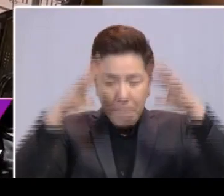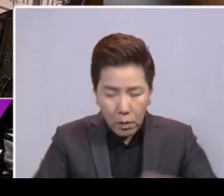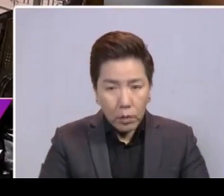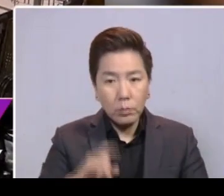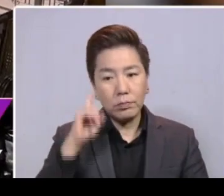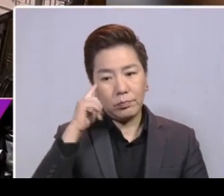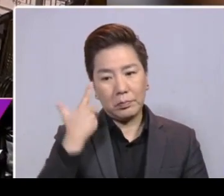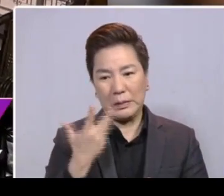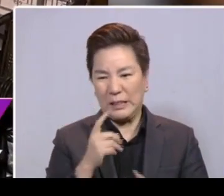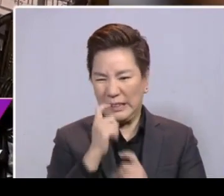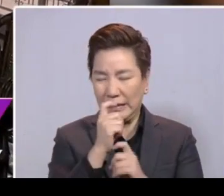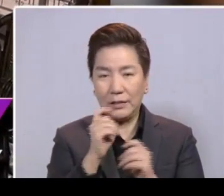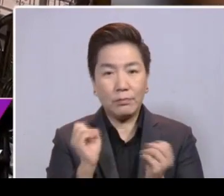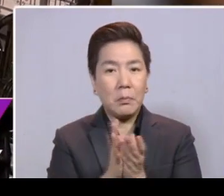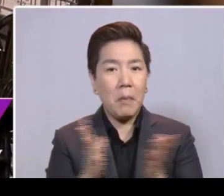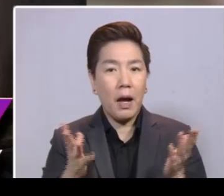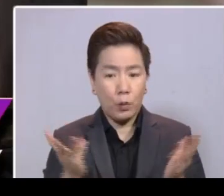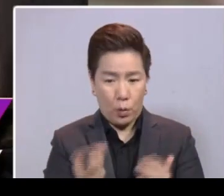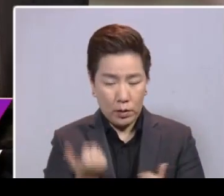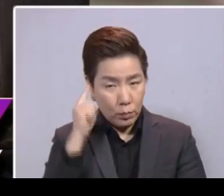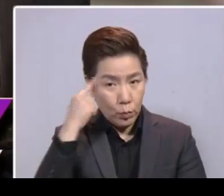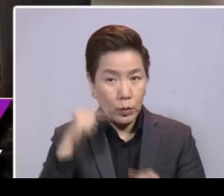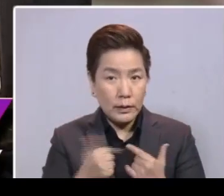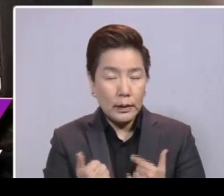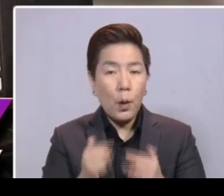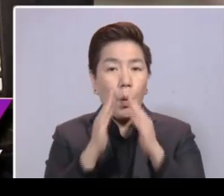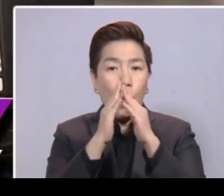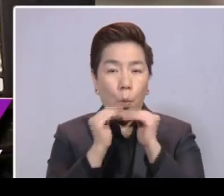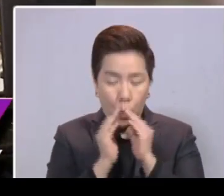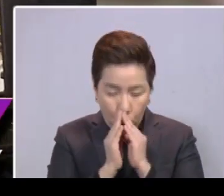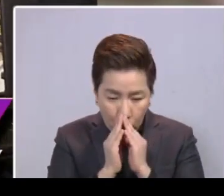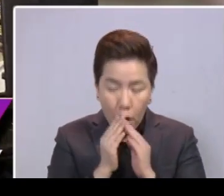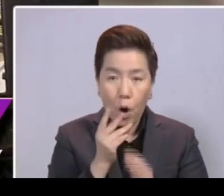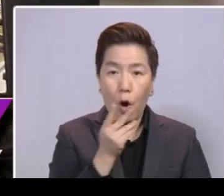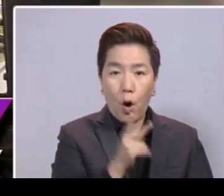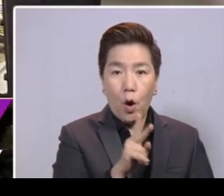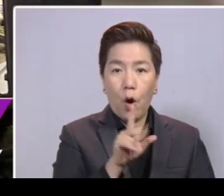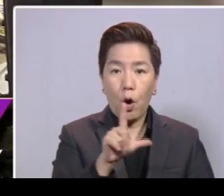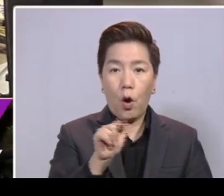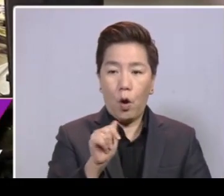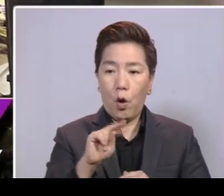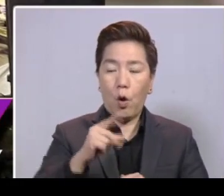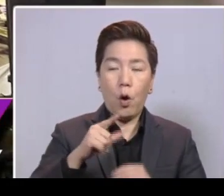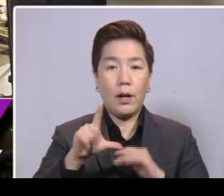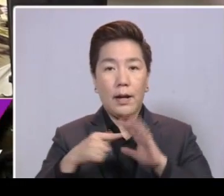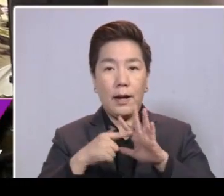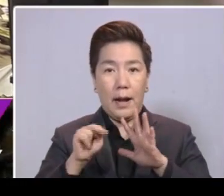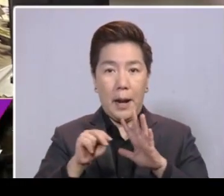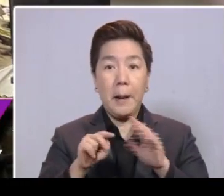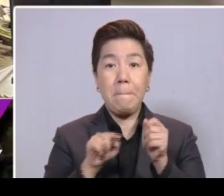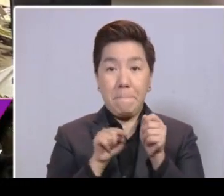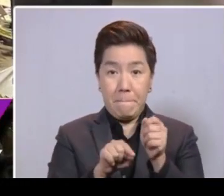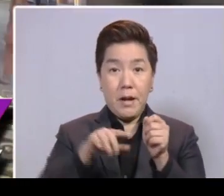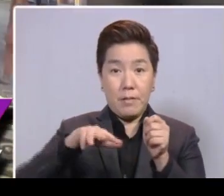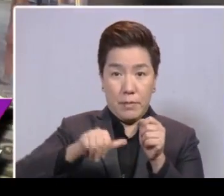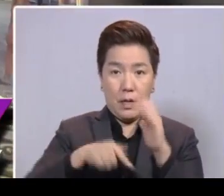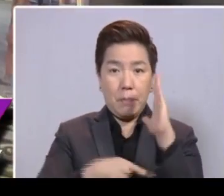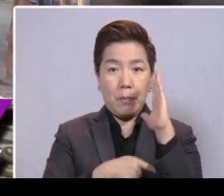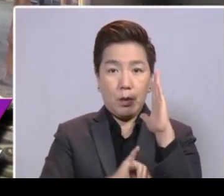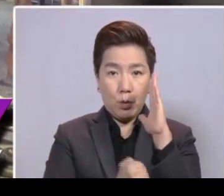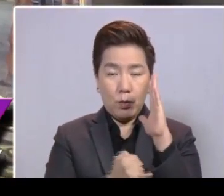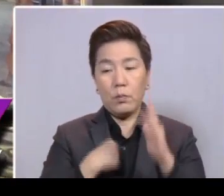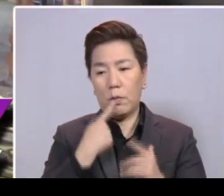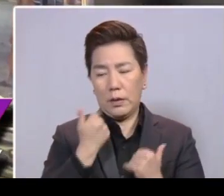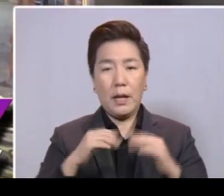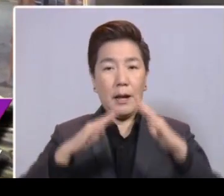อย่างที่เห็นนี่ก็คือเป็นความเสียหายนะครับที่วัดคลองลานพระอารามหลวงนะครับอยู่ที่อำเภอเมืองจังหวัดประจวบคีรีขันธ์รีขันธ์เกิดเหตุการณ์